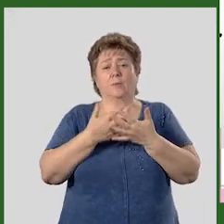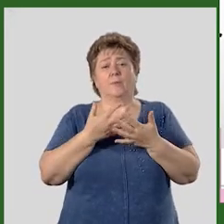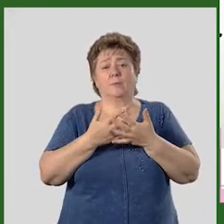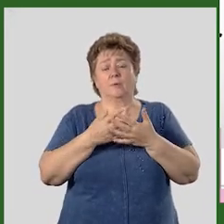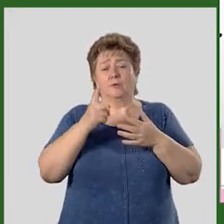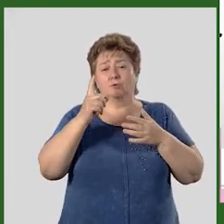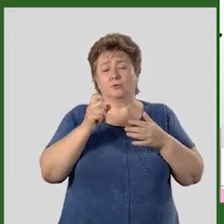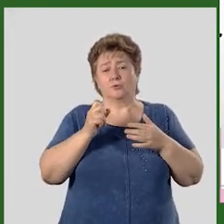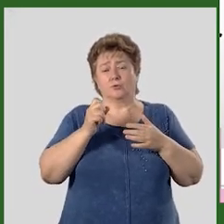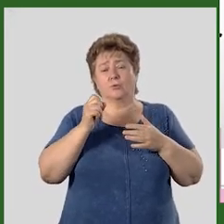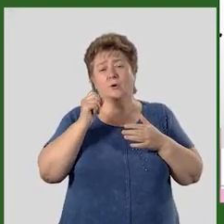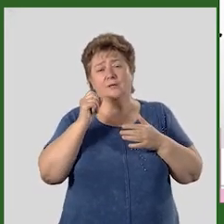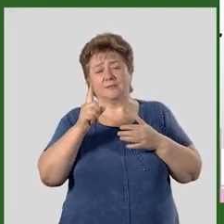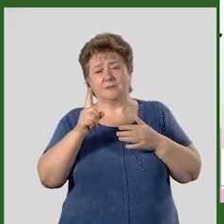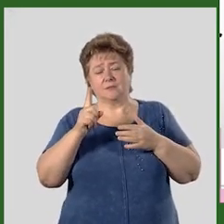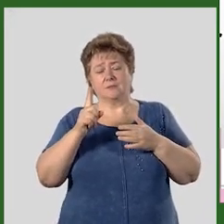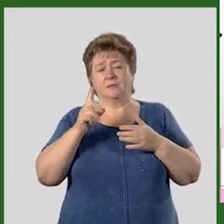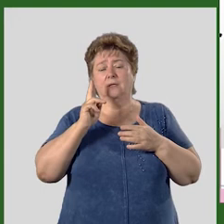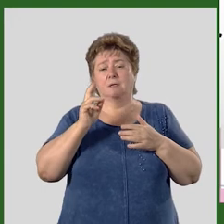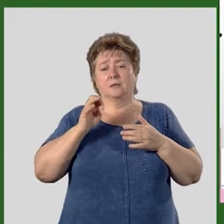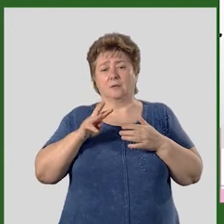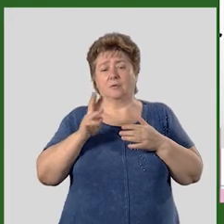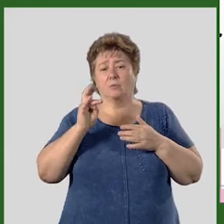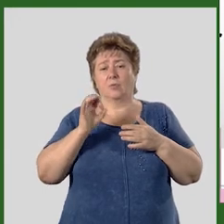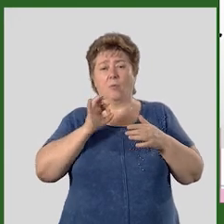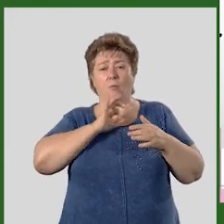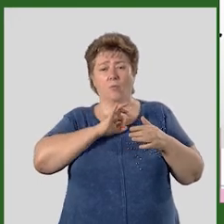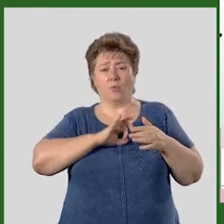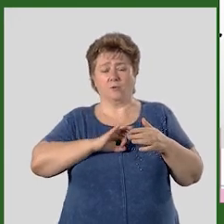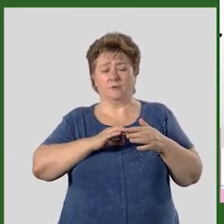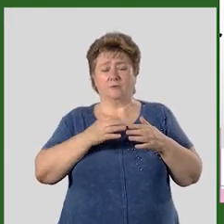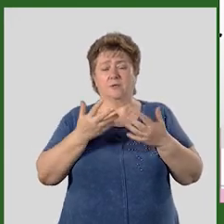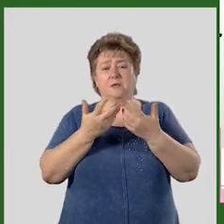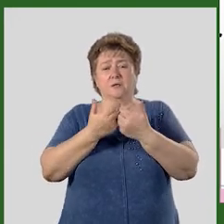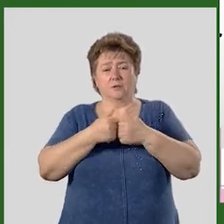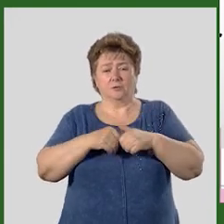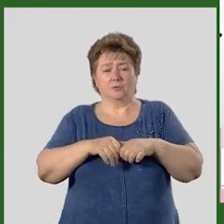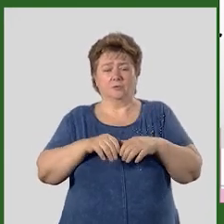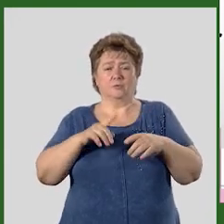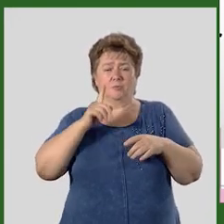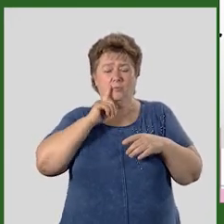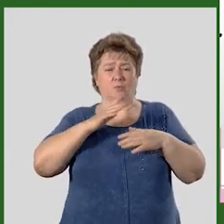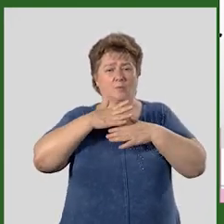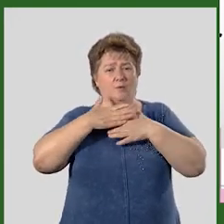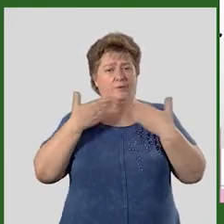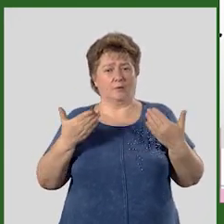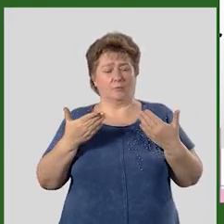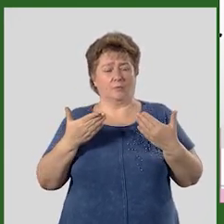примерно 111 километров. Но пользоваться такими расчетами очень